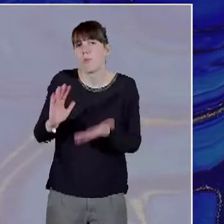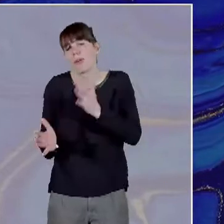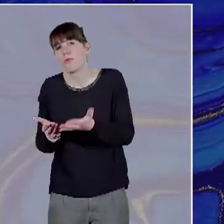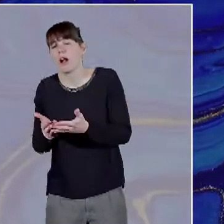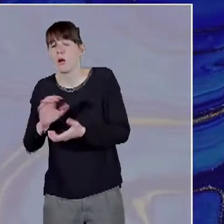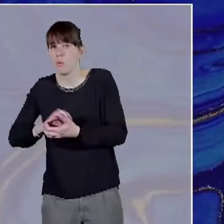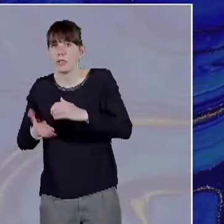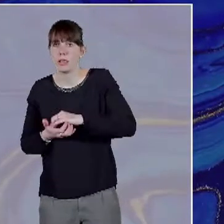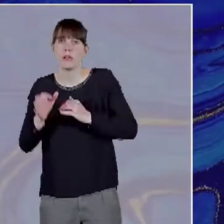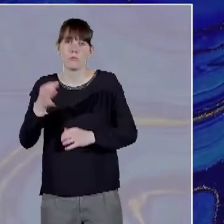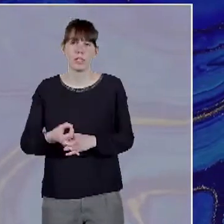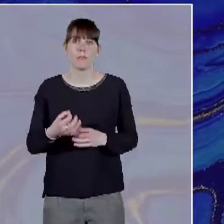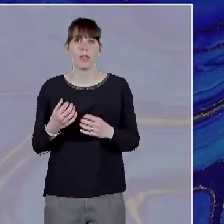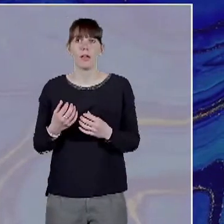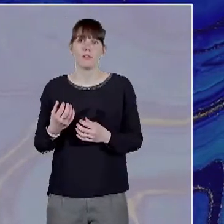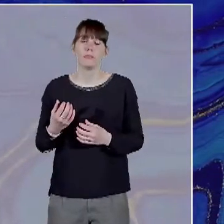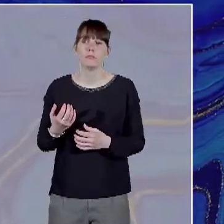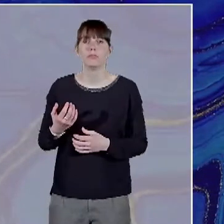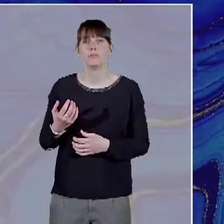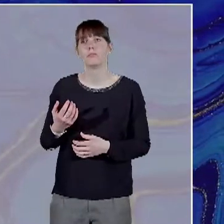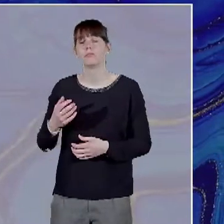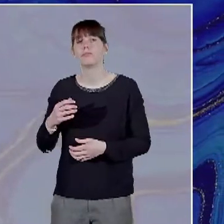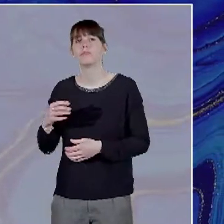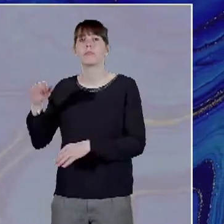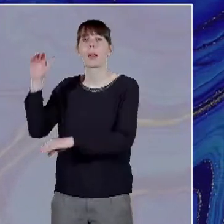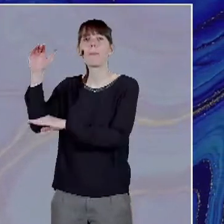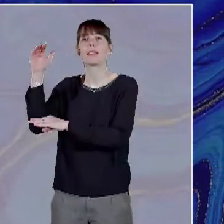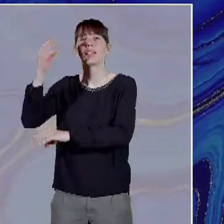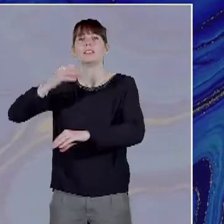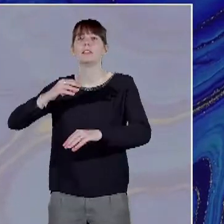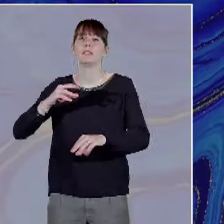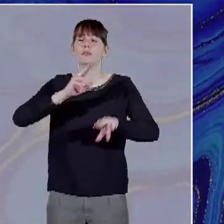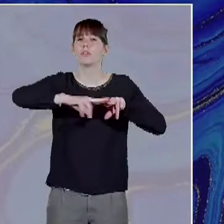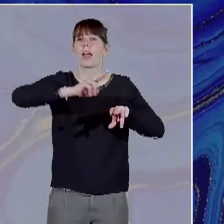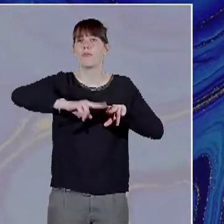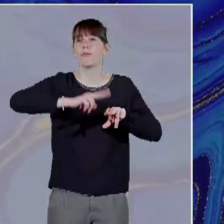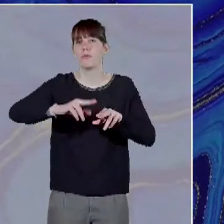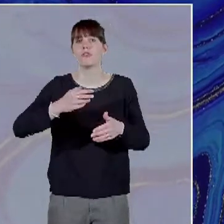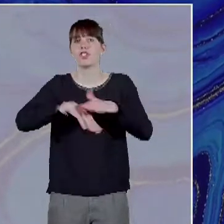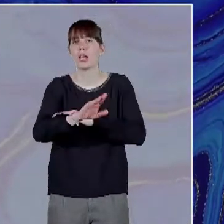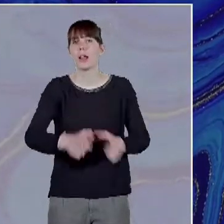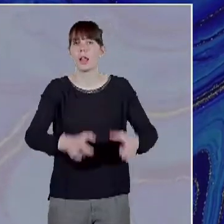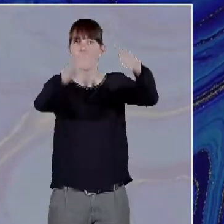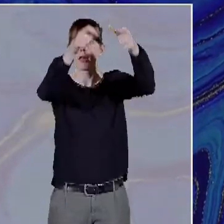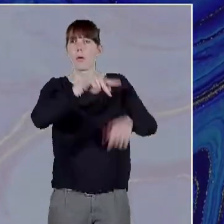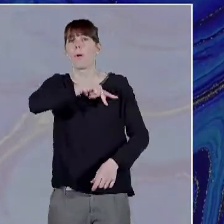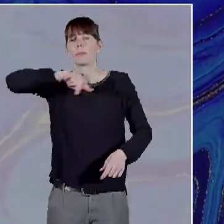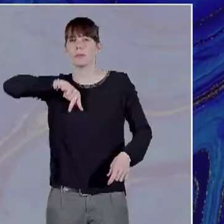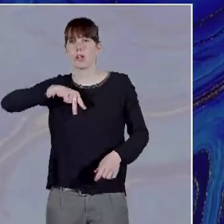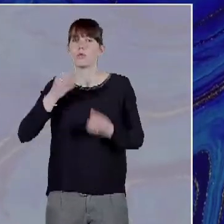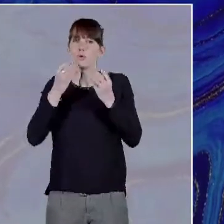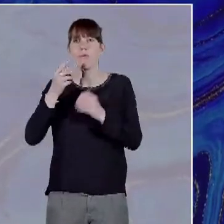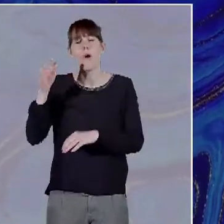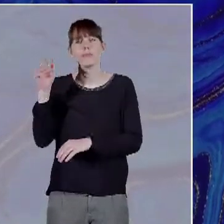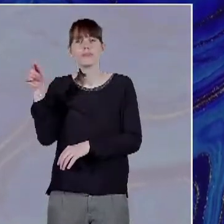nos équipes de maîtrise d'ouvrage chez nos bailleurs sont maintenant expertes dans la matière. La question, c'est quand même aussi les